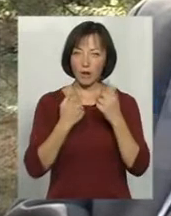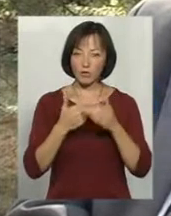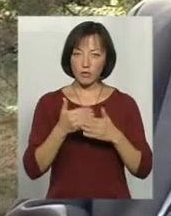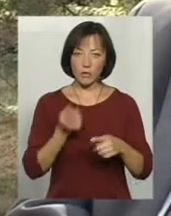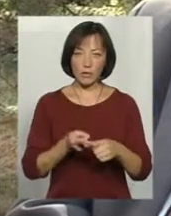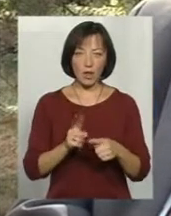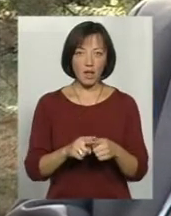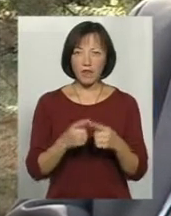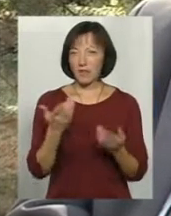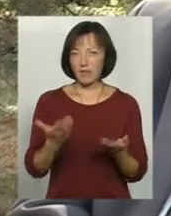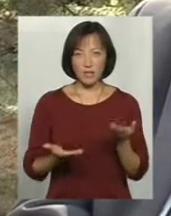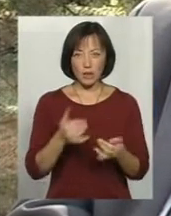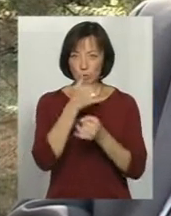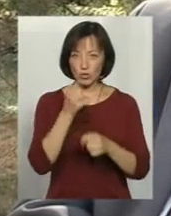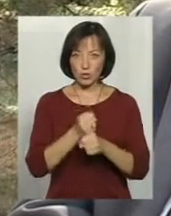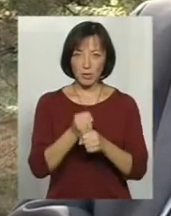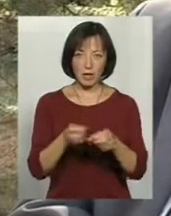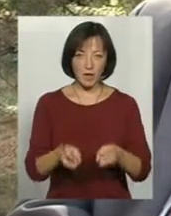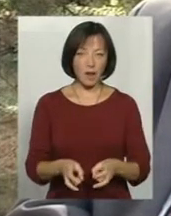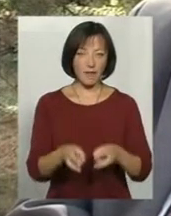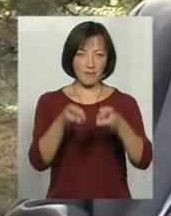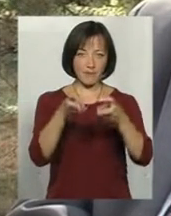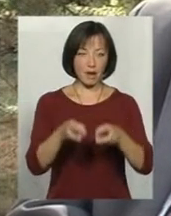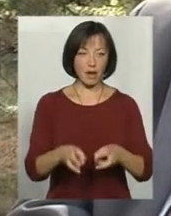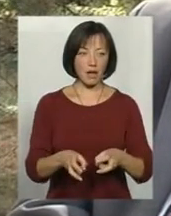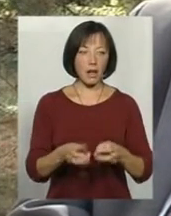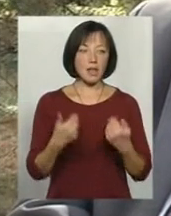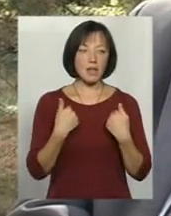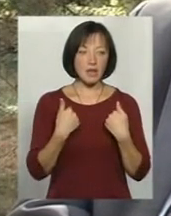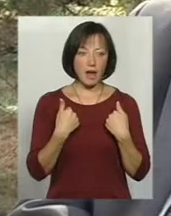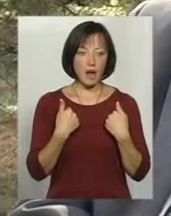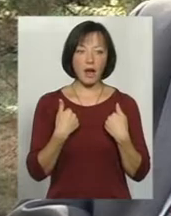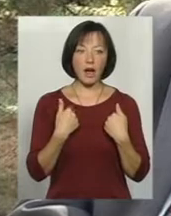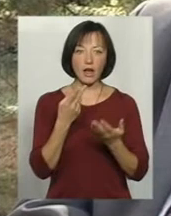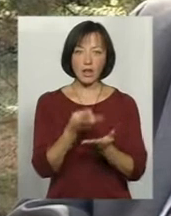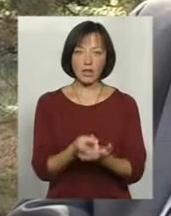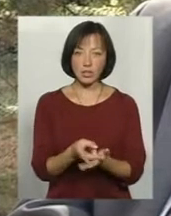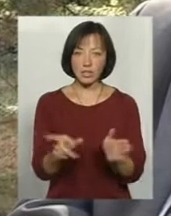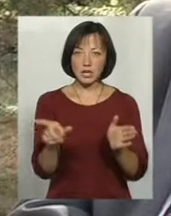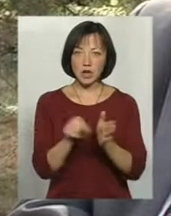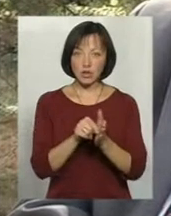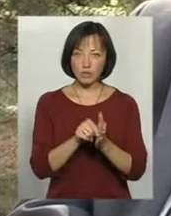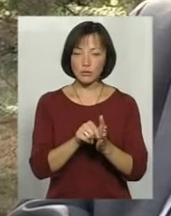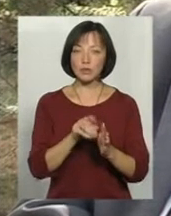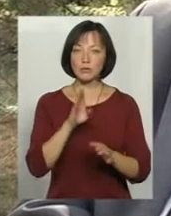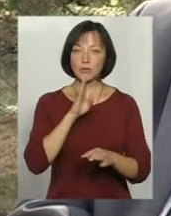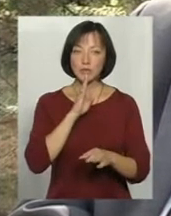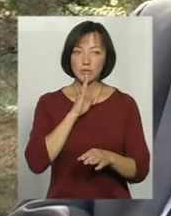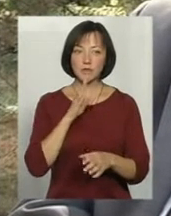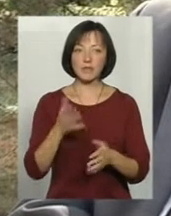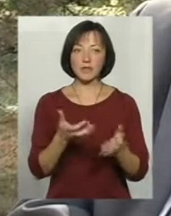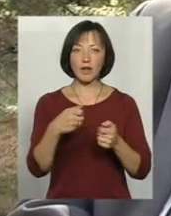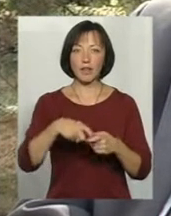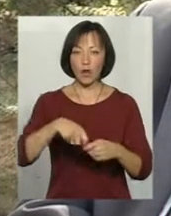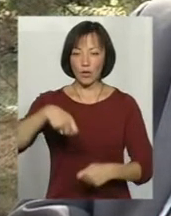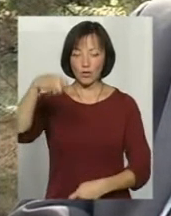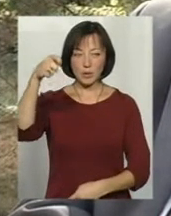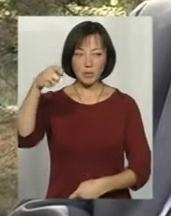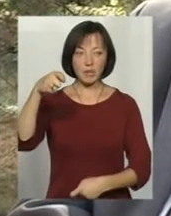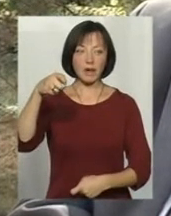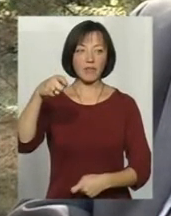Невже тут не можна зробити ліфта? І я, лежачи разом з нею, побіг додому, взяв рулетку,